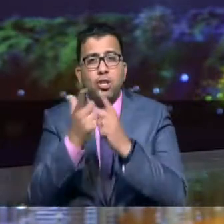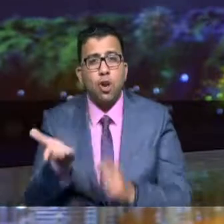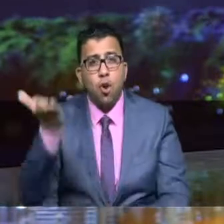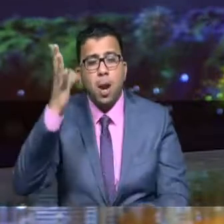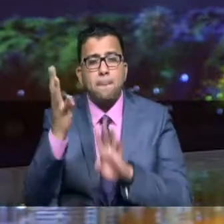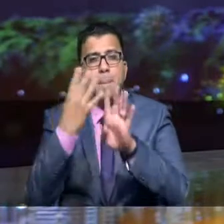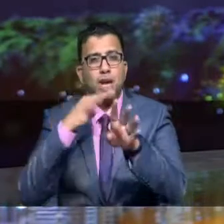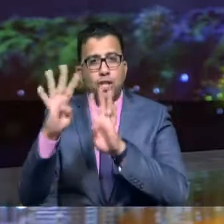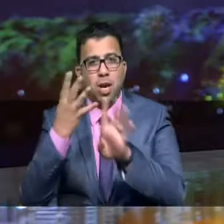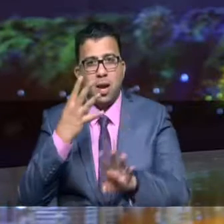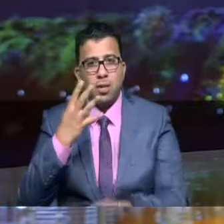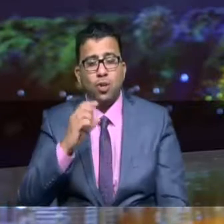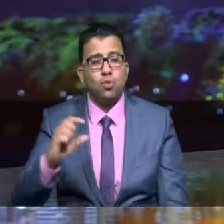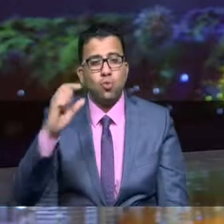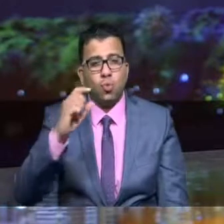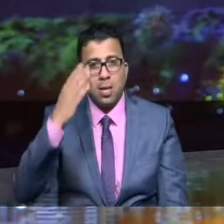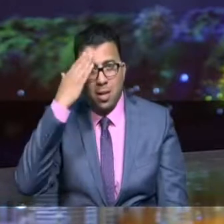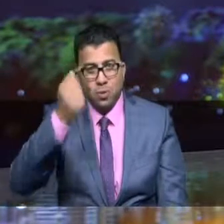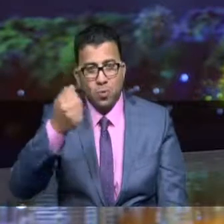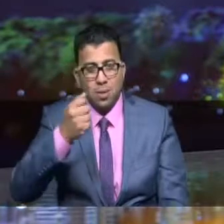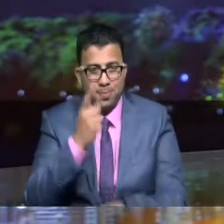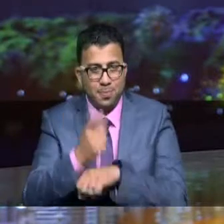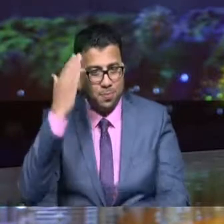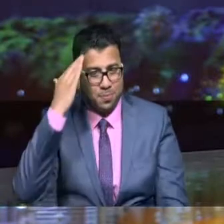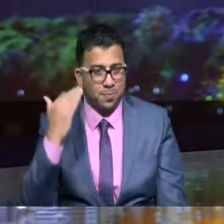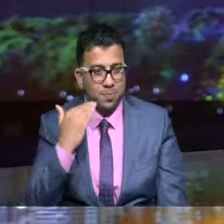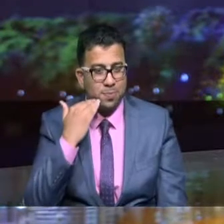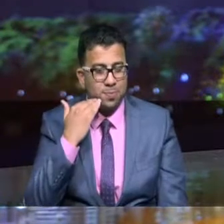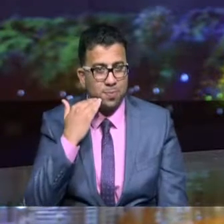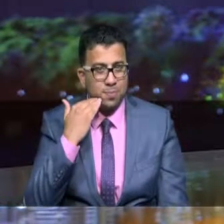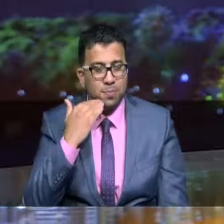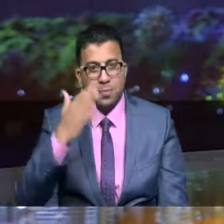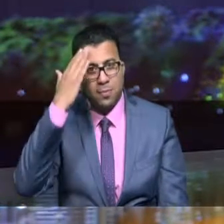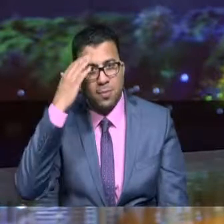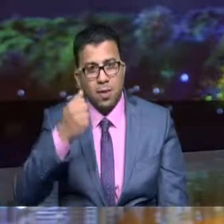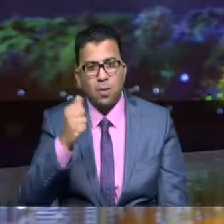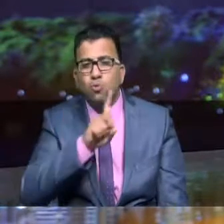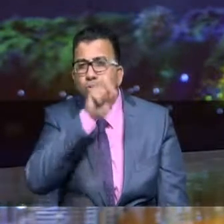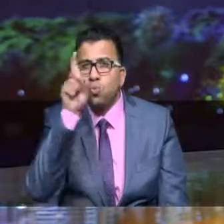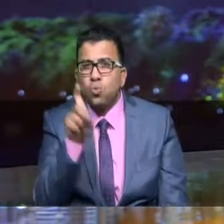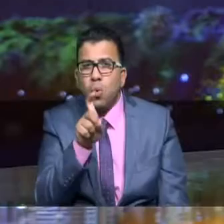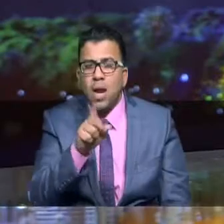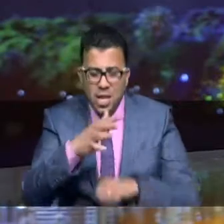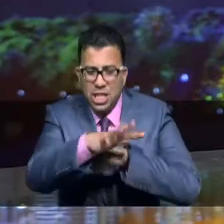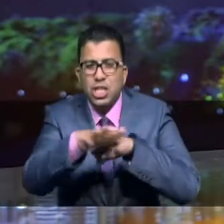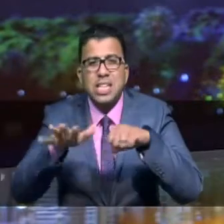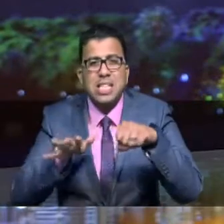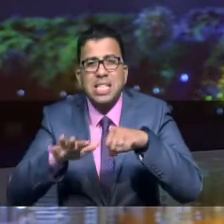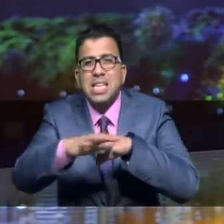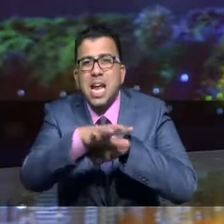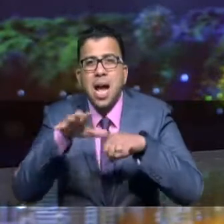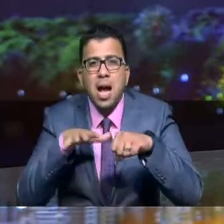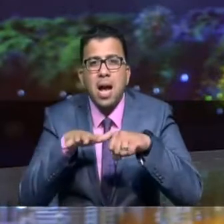المنظمة للمهرجان. سعادتك مرحبا بك معنا. يا اهلا وسهلا اختي. بداية نود أن نتعرف على أهمية جزيرة